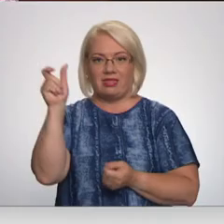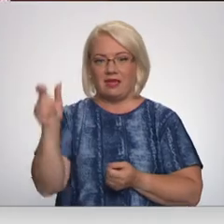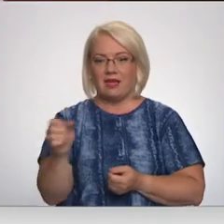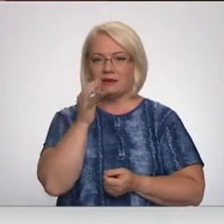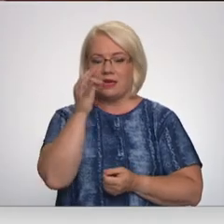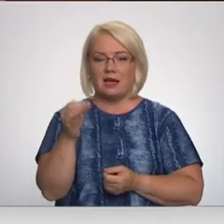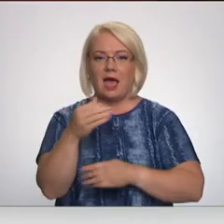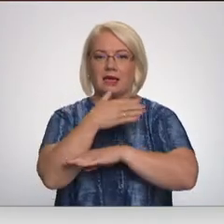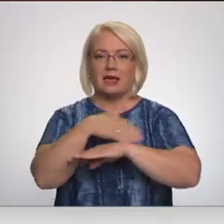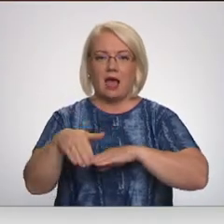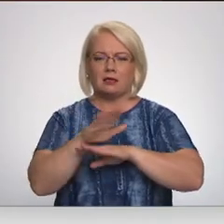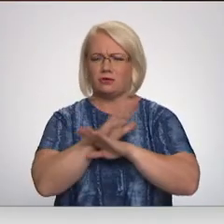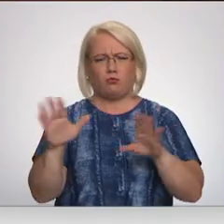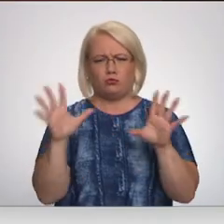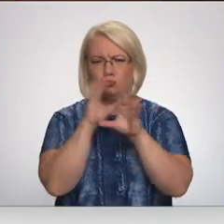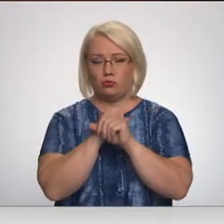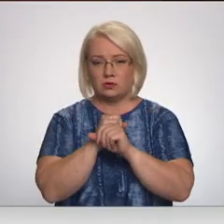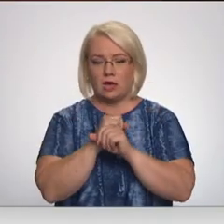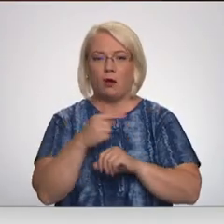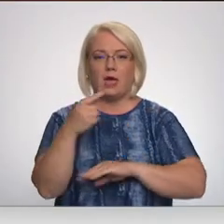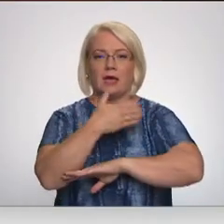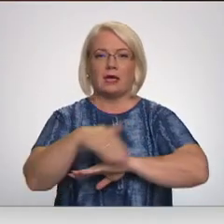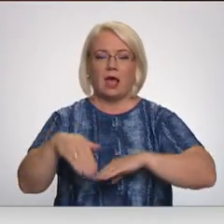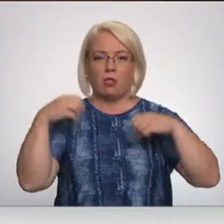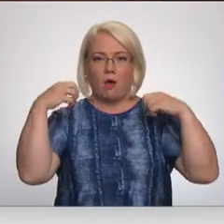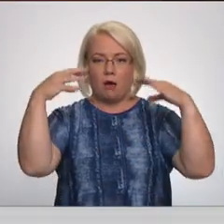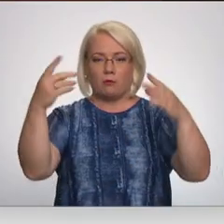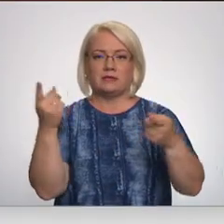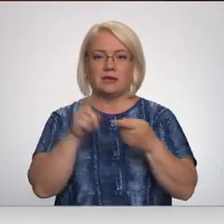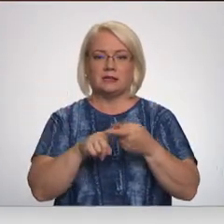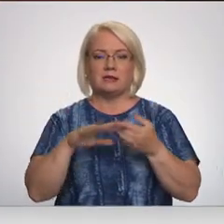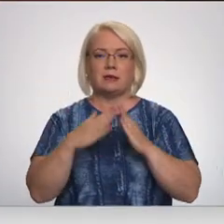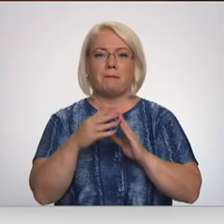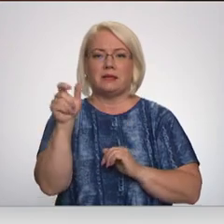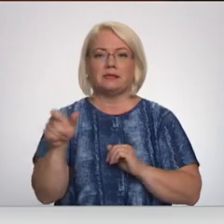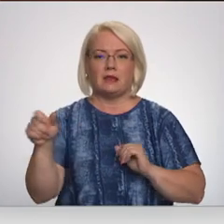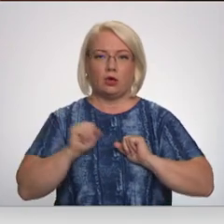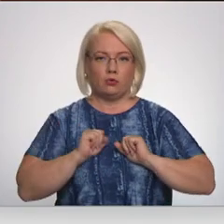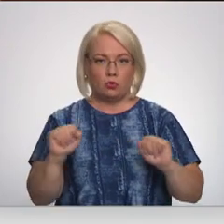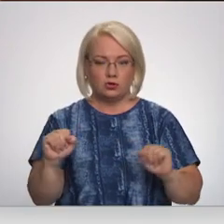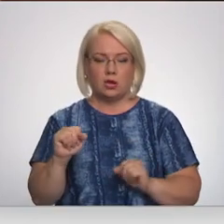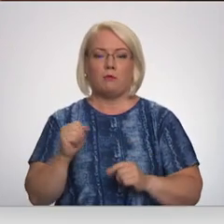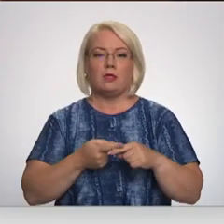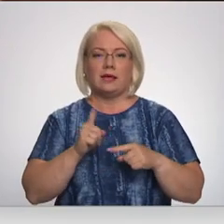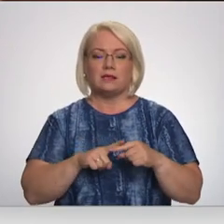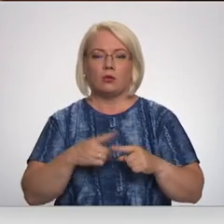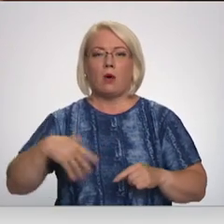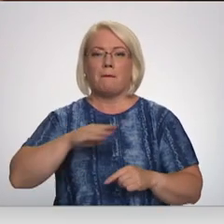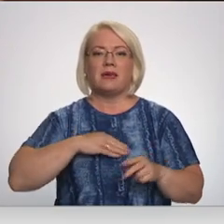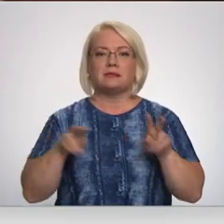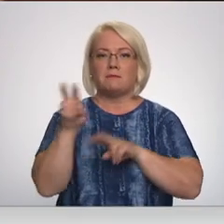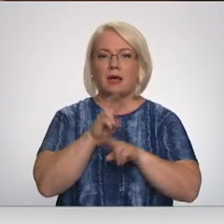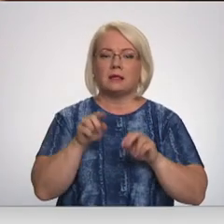ielas negrims tumsā. Iela apgaismojums ir cieši saistīts ar pilsētnieku drošību. Līdz ar to mēs meklēsim